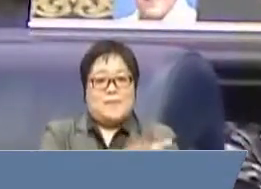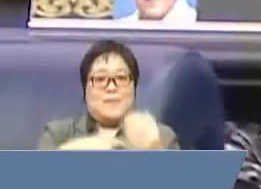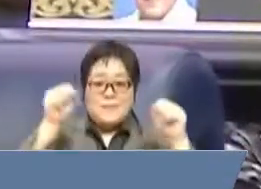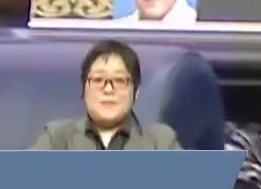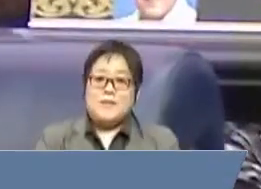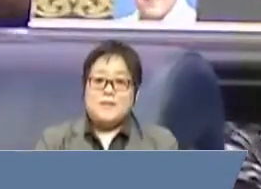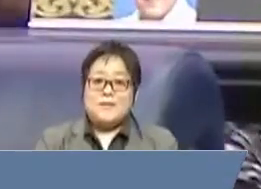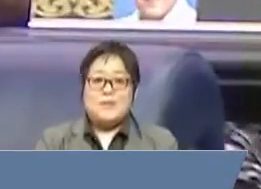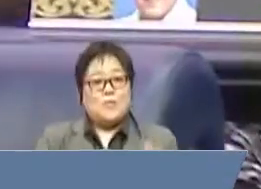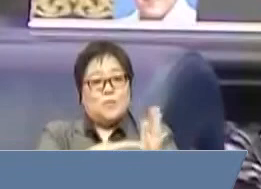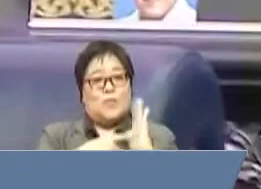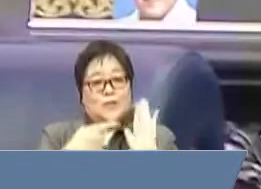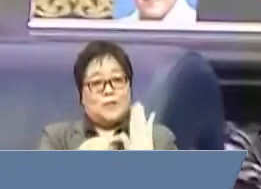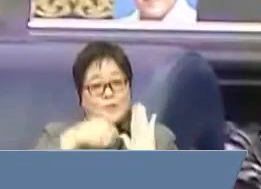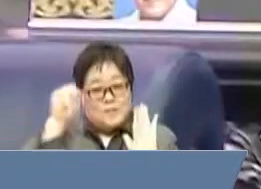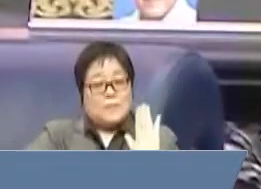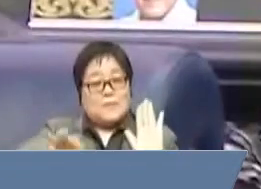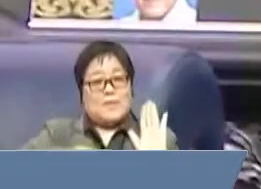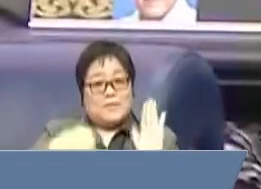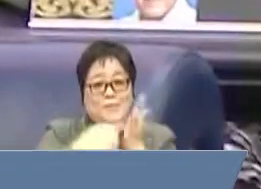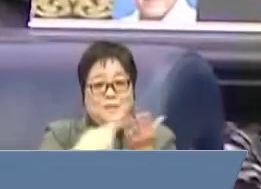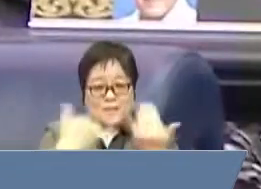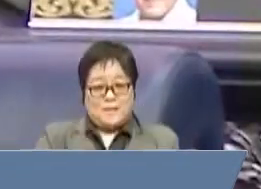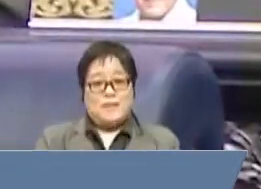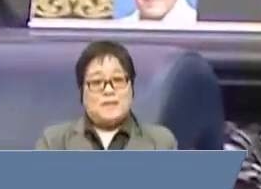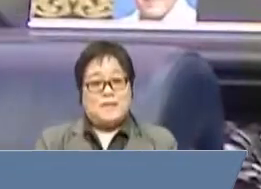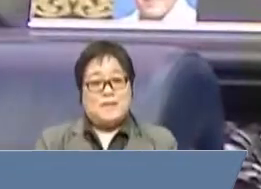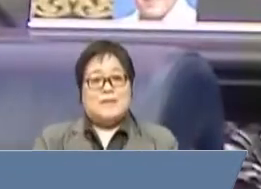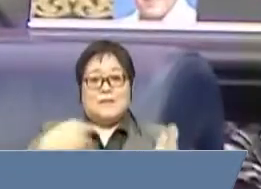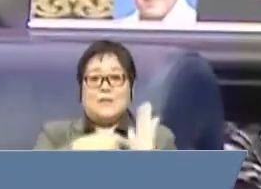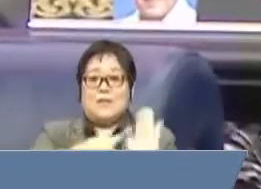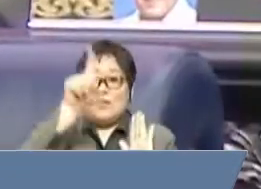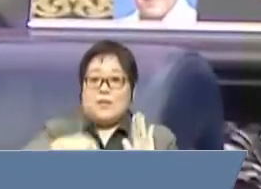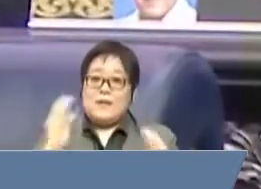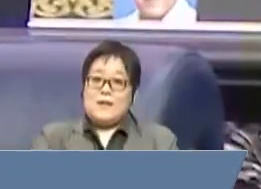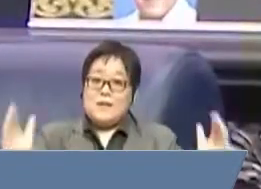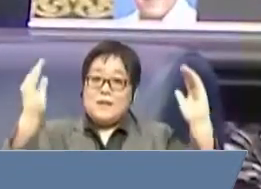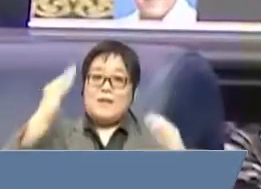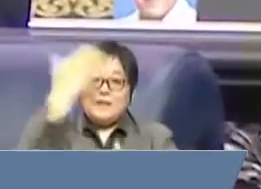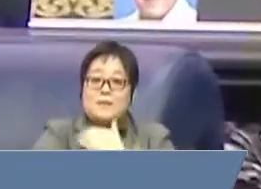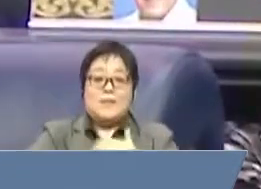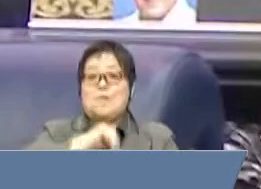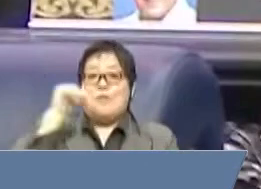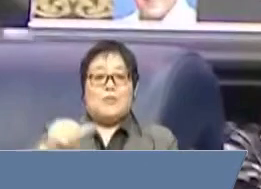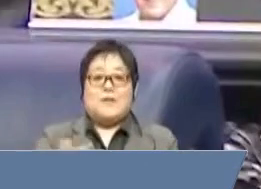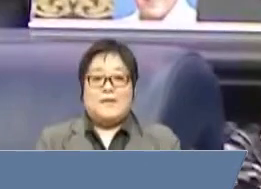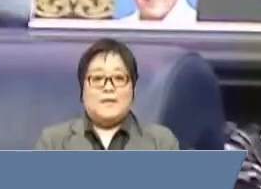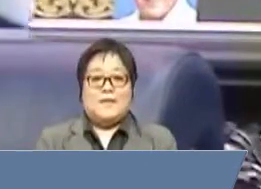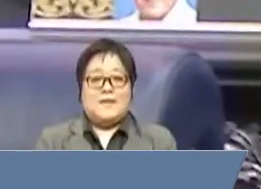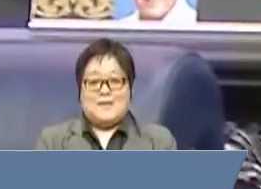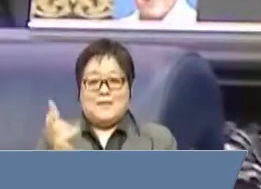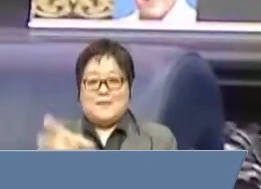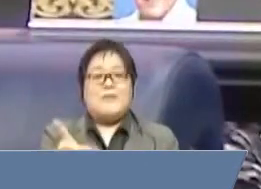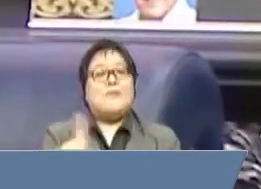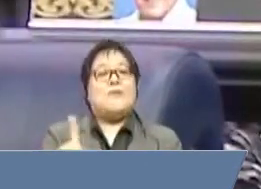dibolehkan? Tuntutan ini dibolehkan, dibahas dalam Dewan ini. Ini soal kedaulatan negara, bukan soal